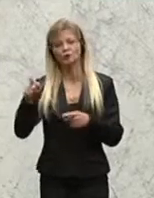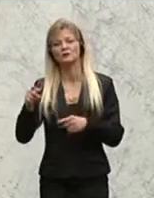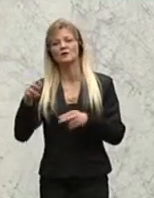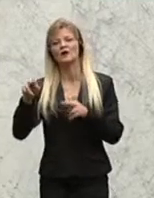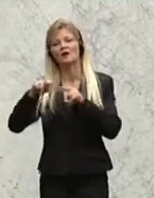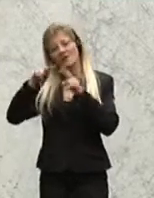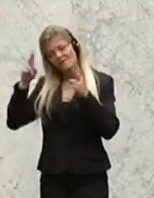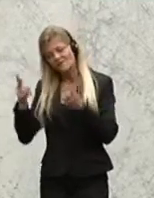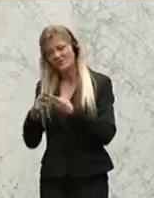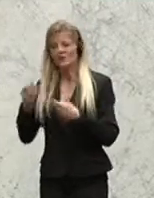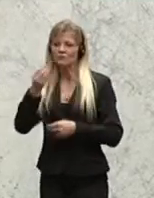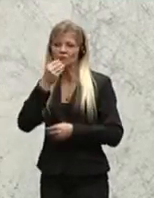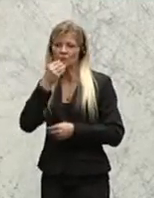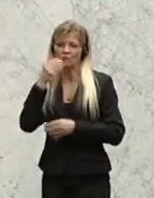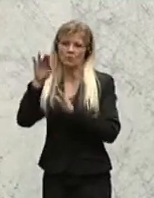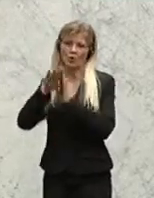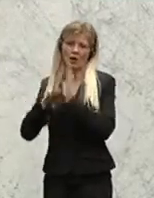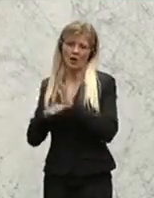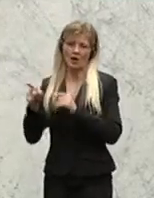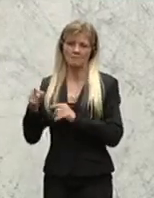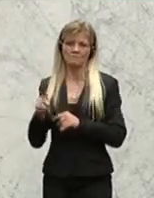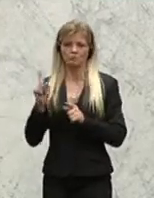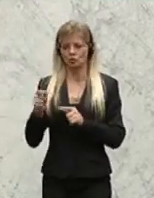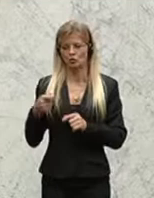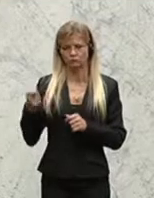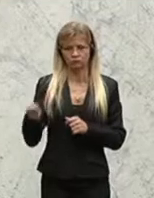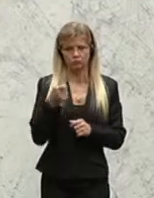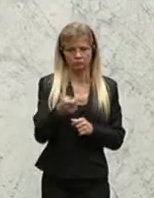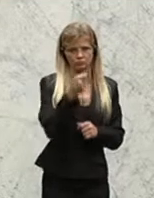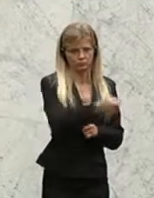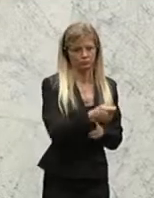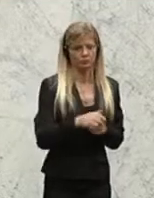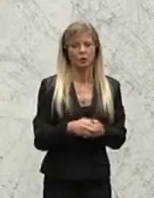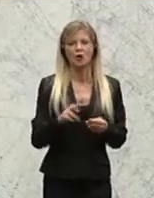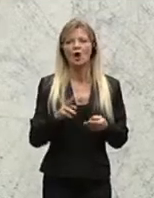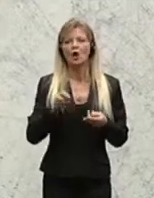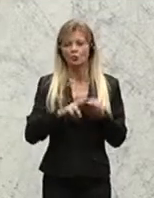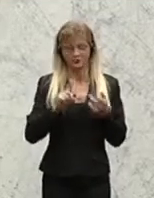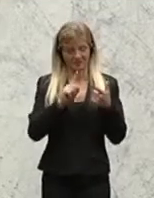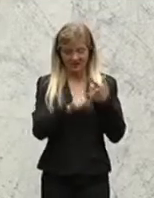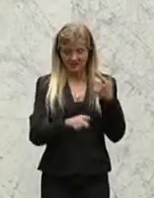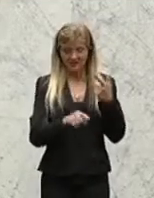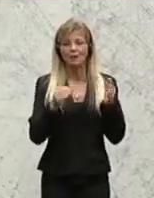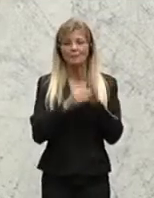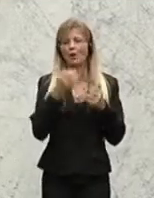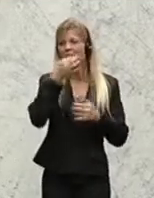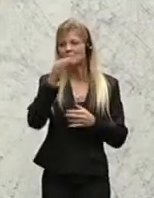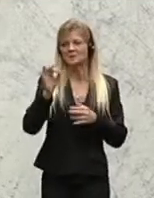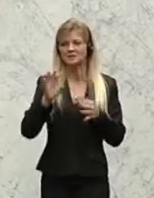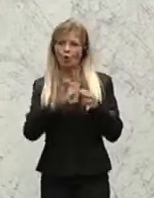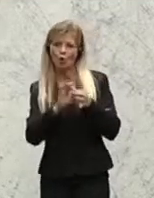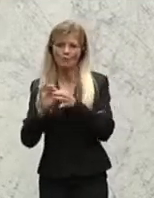dem World Food Program fließen. Zweitens braucht es auch eine bessere Kooperation mit der Türkei. Österreich